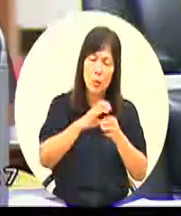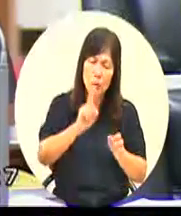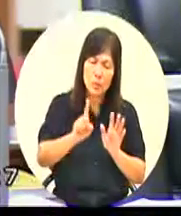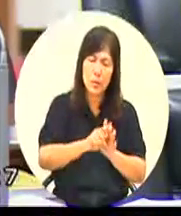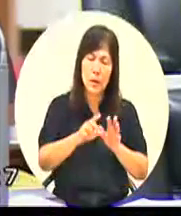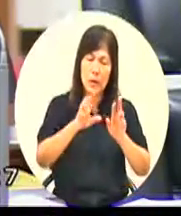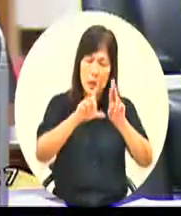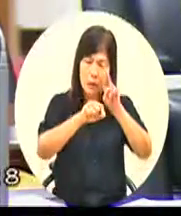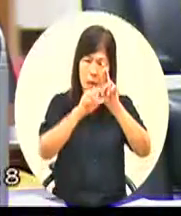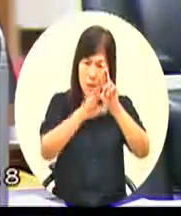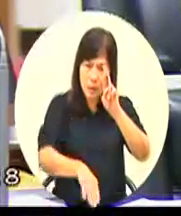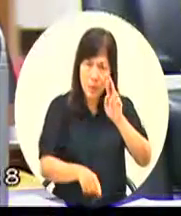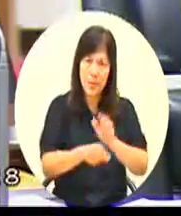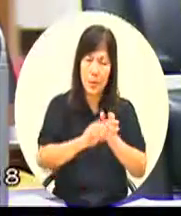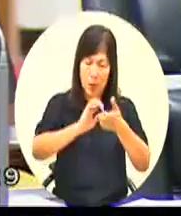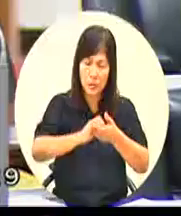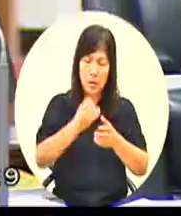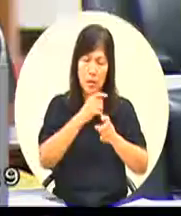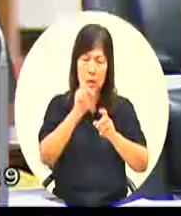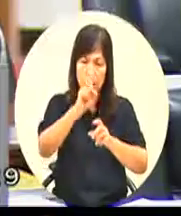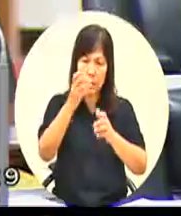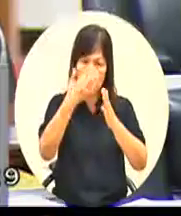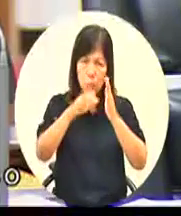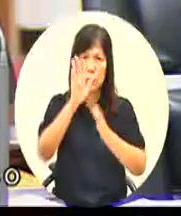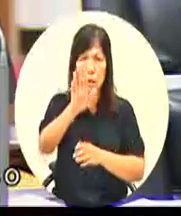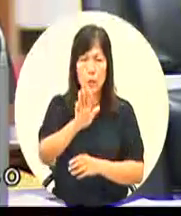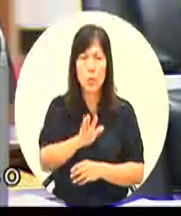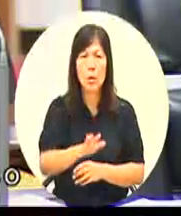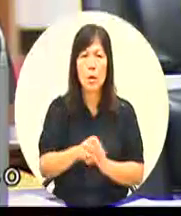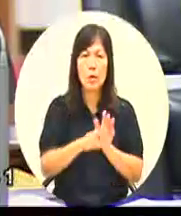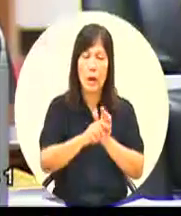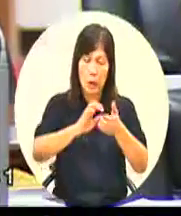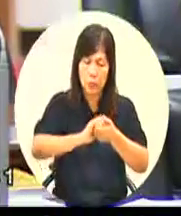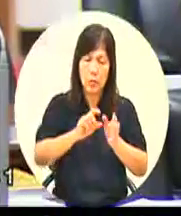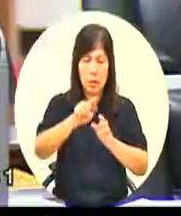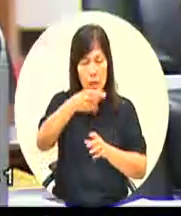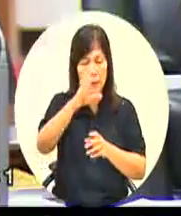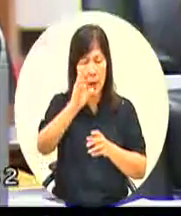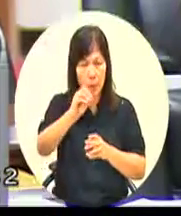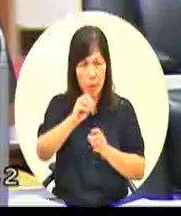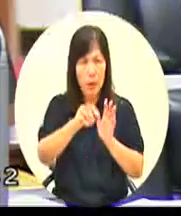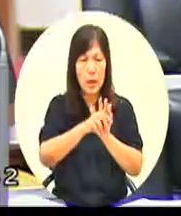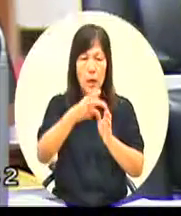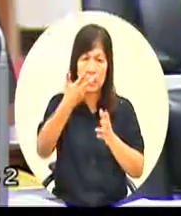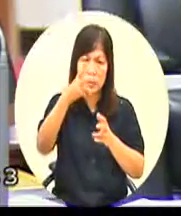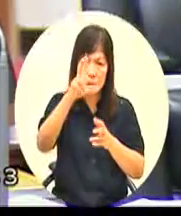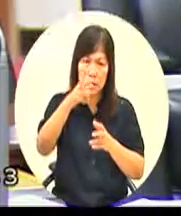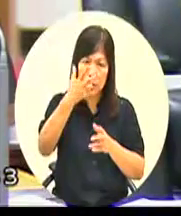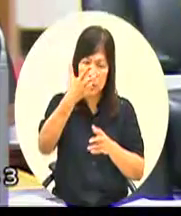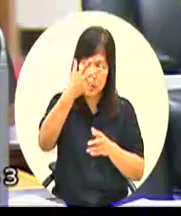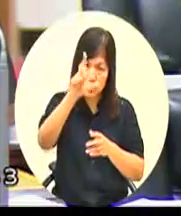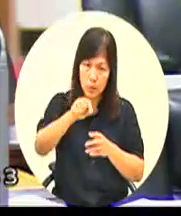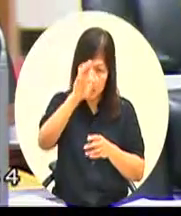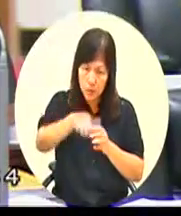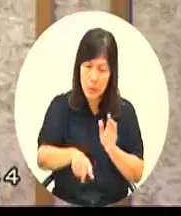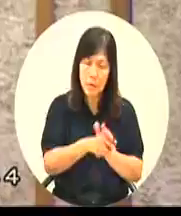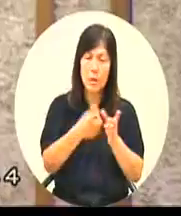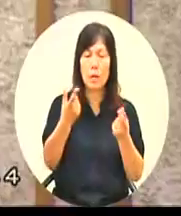底你只核定了十所学校，也才核定100万，到七月底 那个我跟你讲那